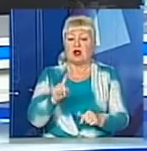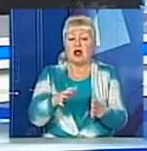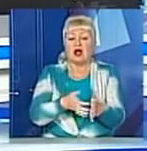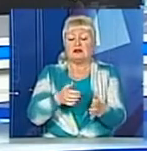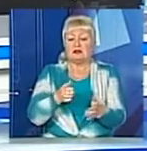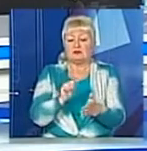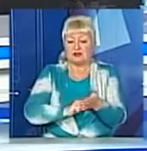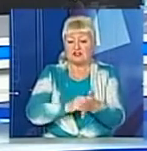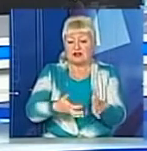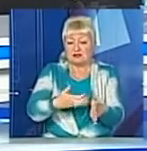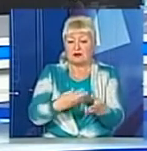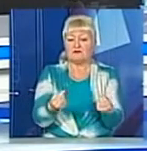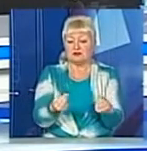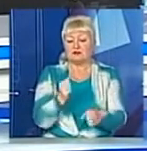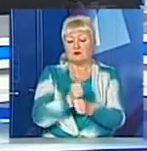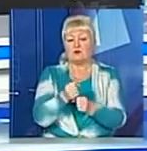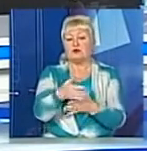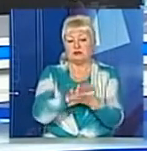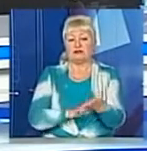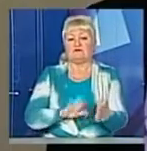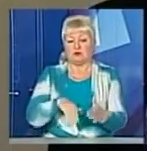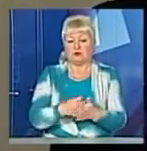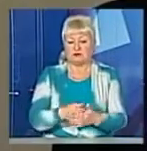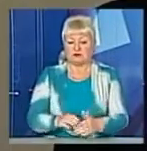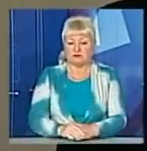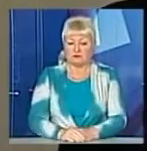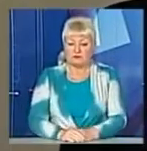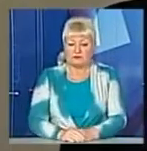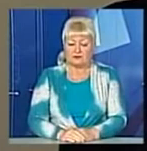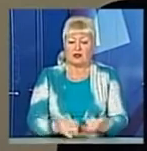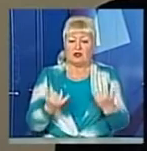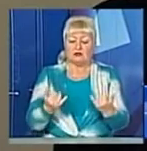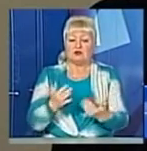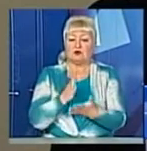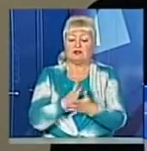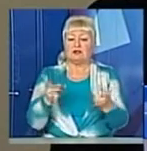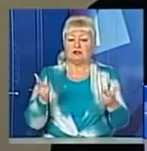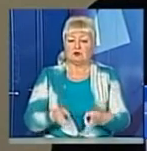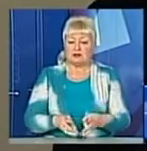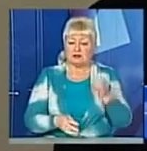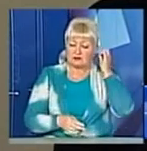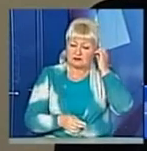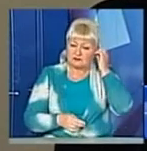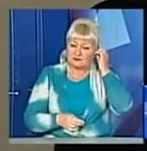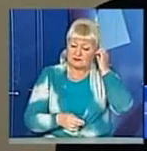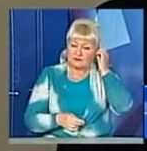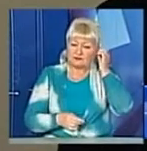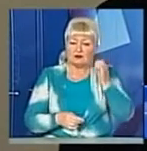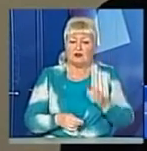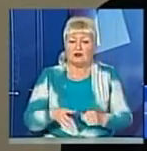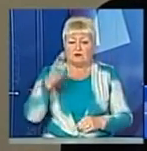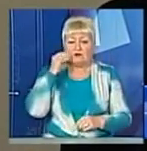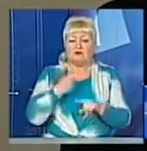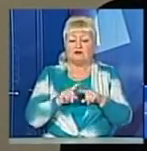брак фінансування роботи тривають досі. Нам сьогодні є необхідність врахувати те, що